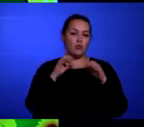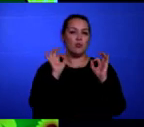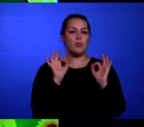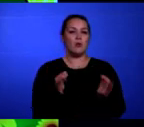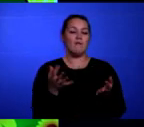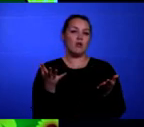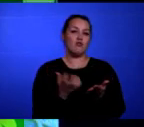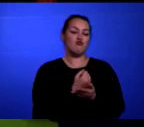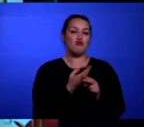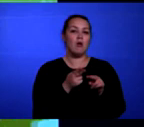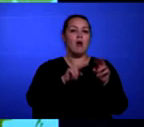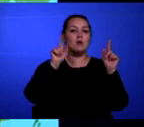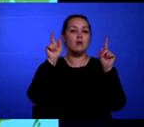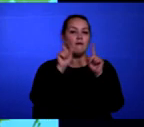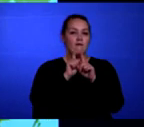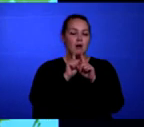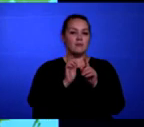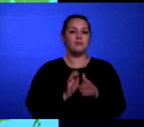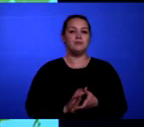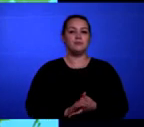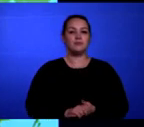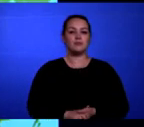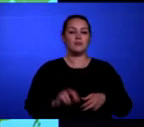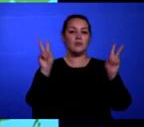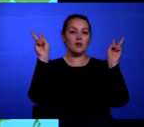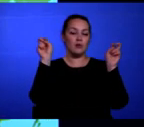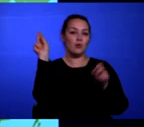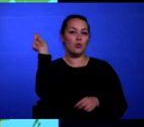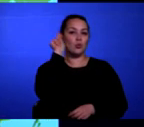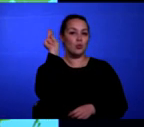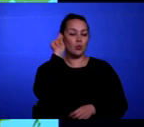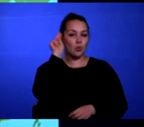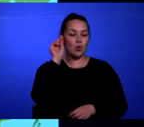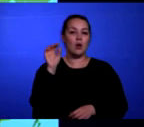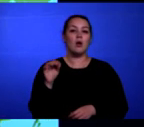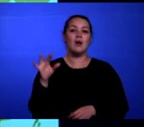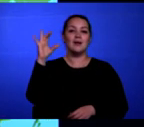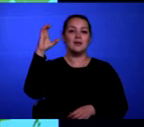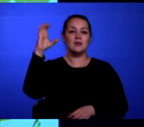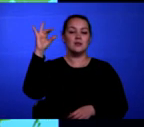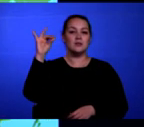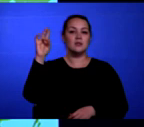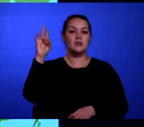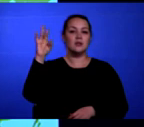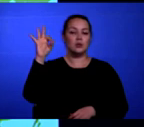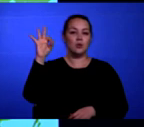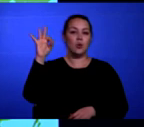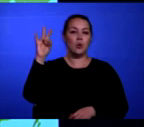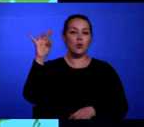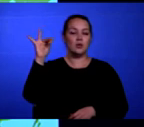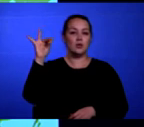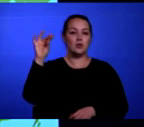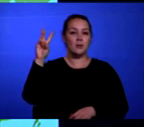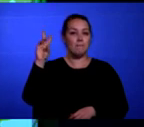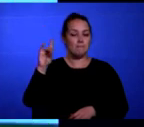слова тема урока синонимы и мы с вами эту тему